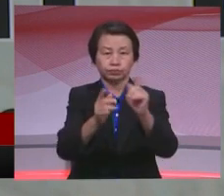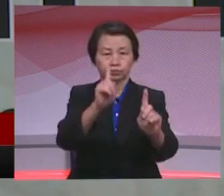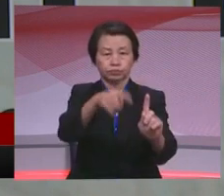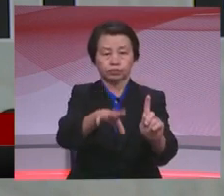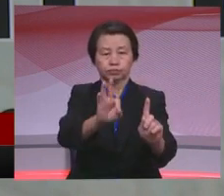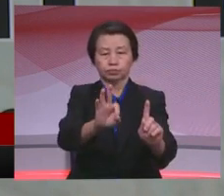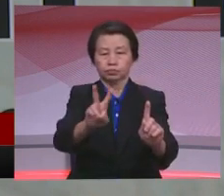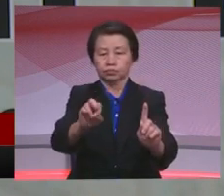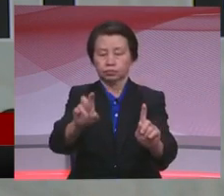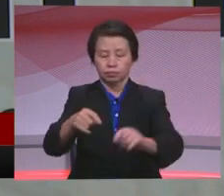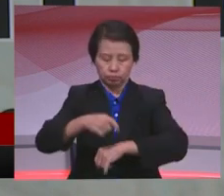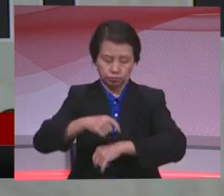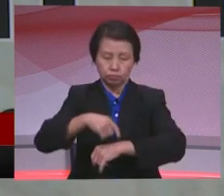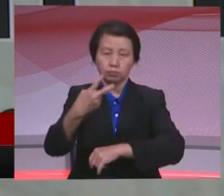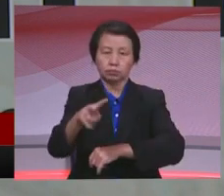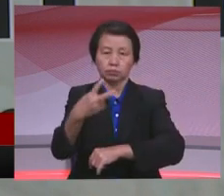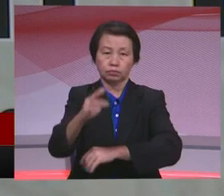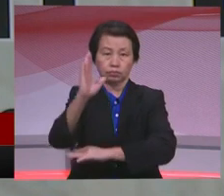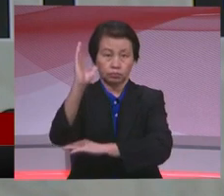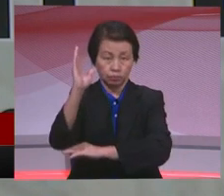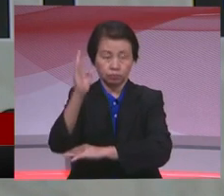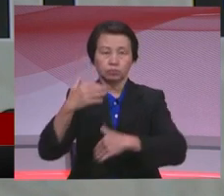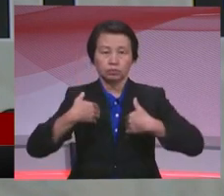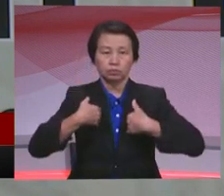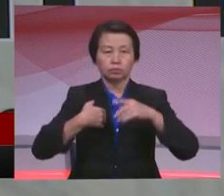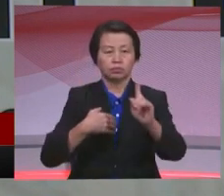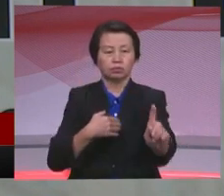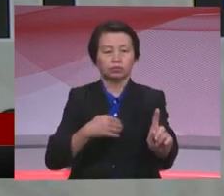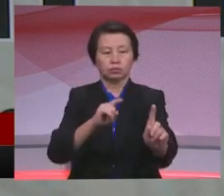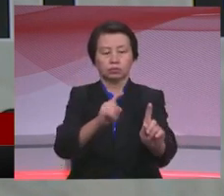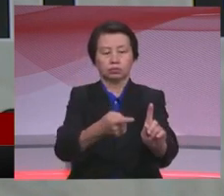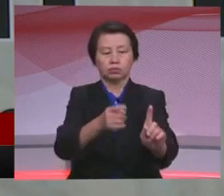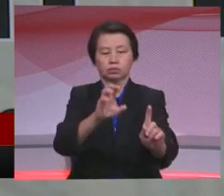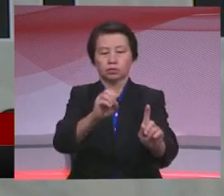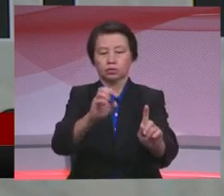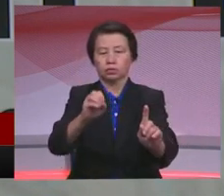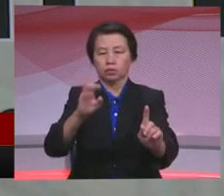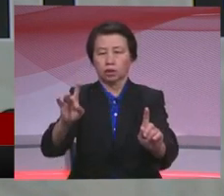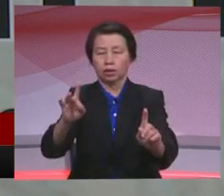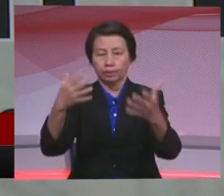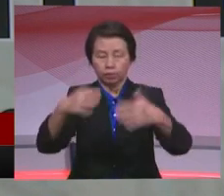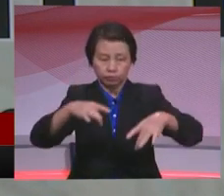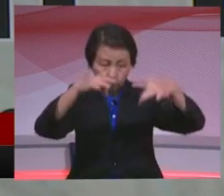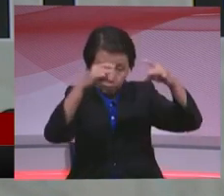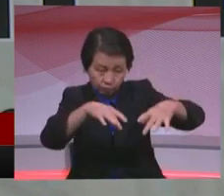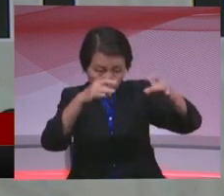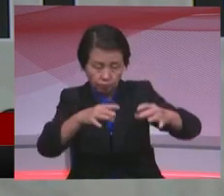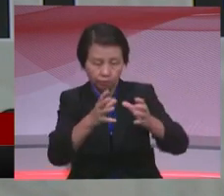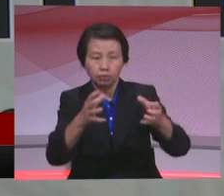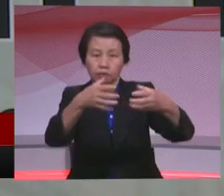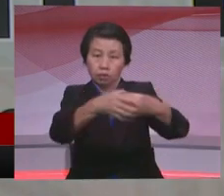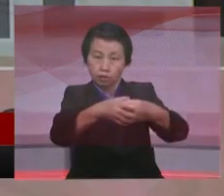1 September 2020 jam 12 tengah hari, seramai 1,008 individu telah disaring dalam